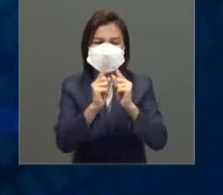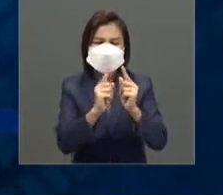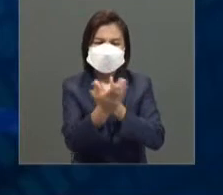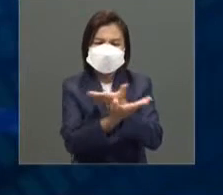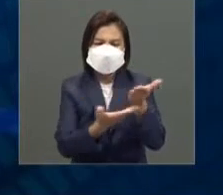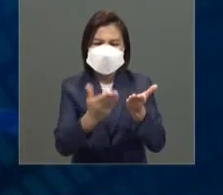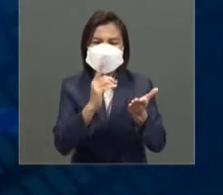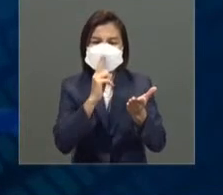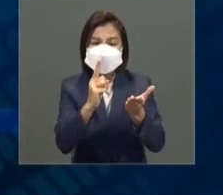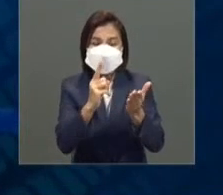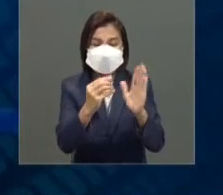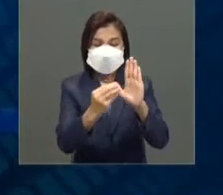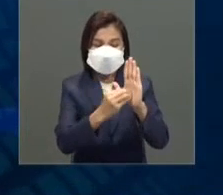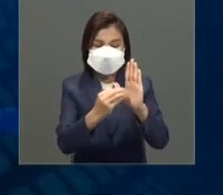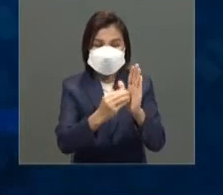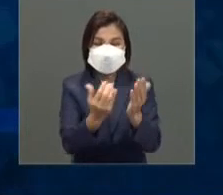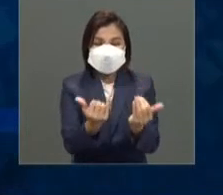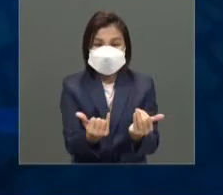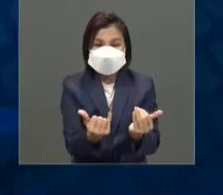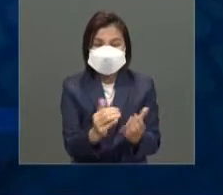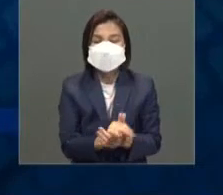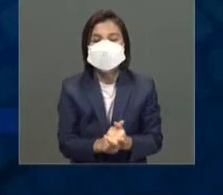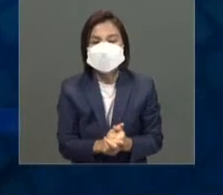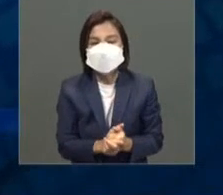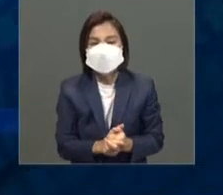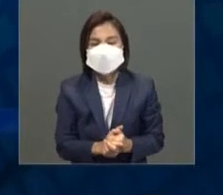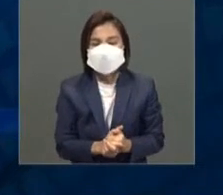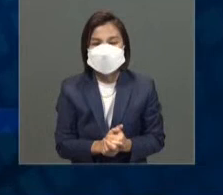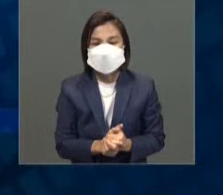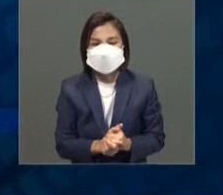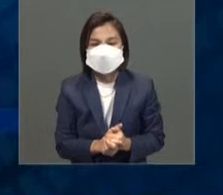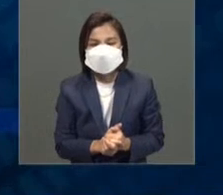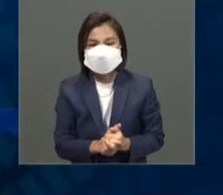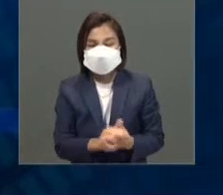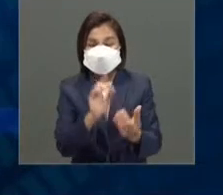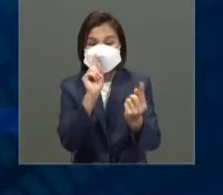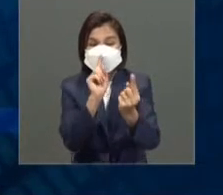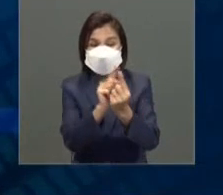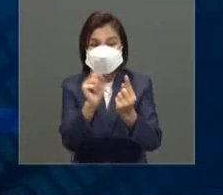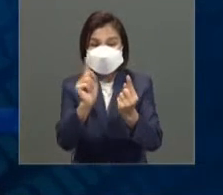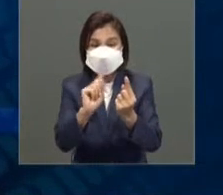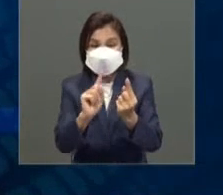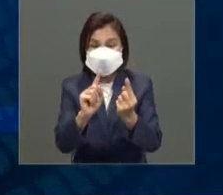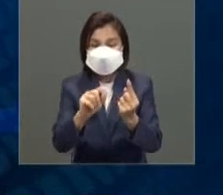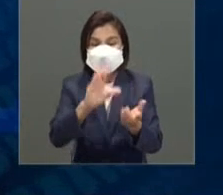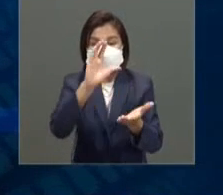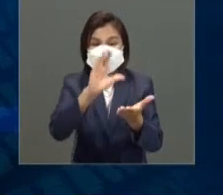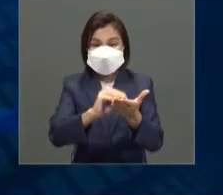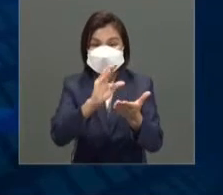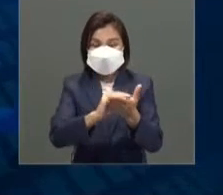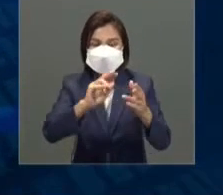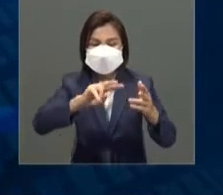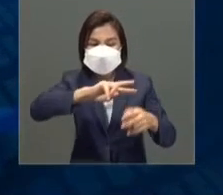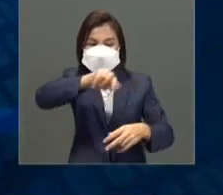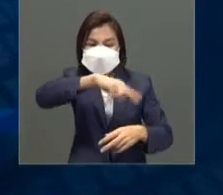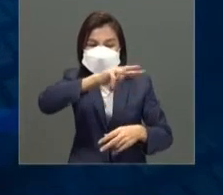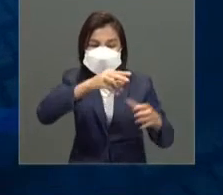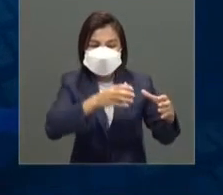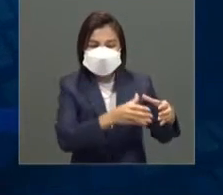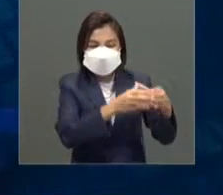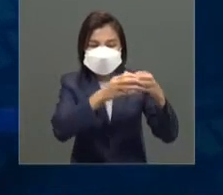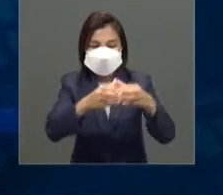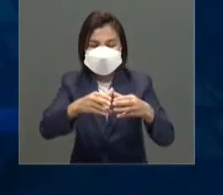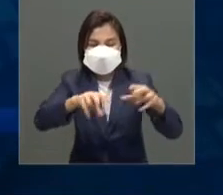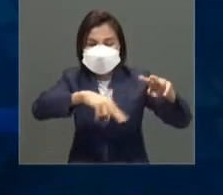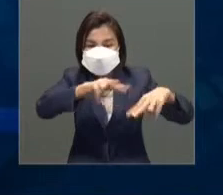รุงเทพมหานครวันนี้ก็รายงานตัวเลขอย่างที่ว่านะครับก็ไปพบว่าเป็นตัวเลขของการค้นหาเชิงรุกในชุมชนเนี่